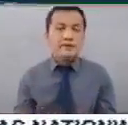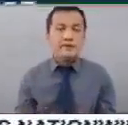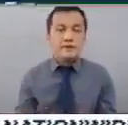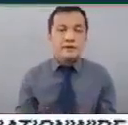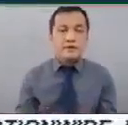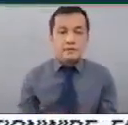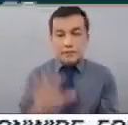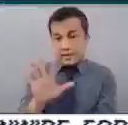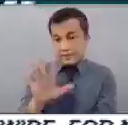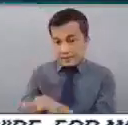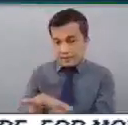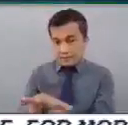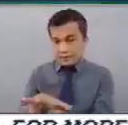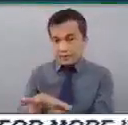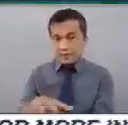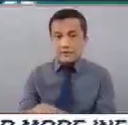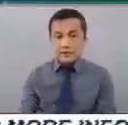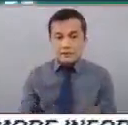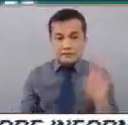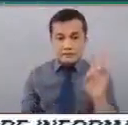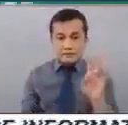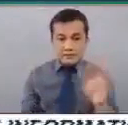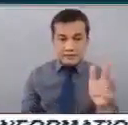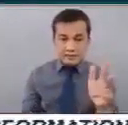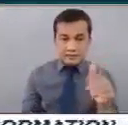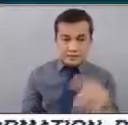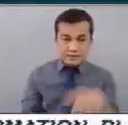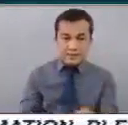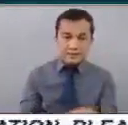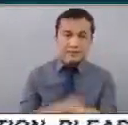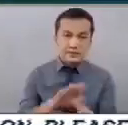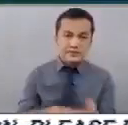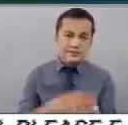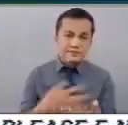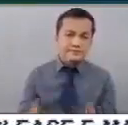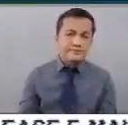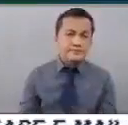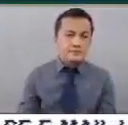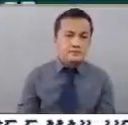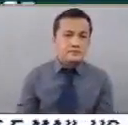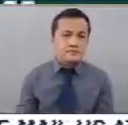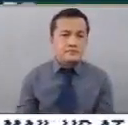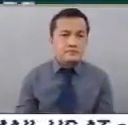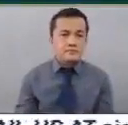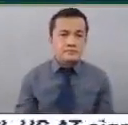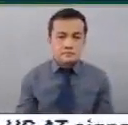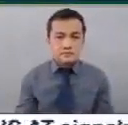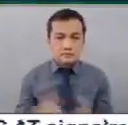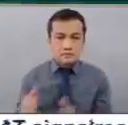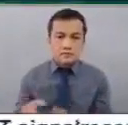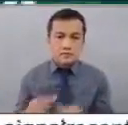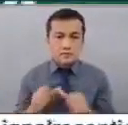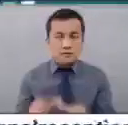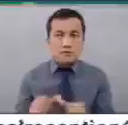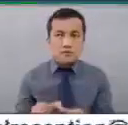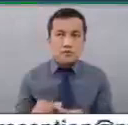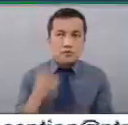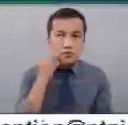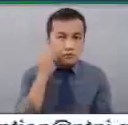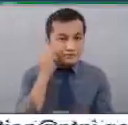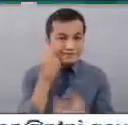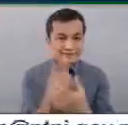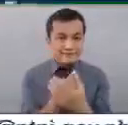He tested positive for COVID-19 na kaganina ang buntag. Wala pa lang kapangutanan sa